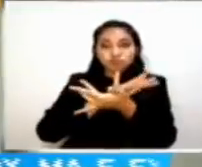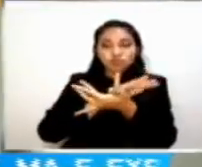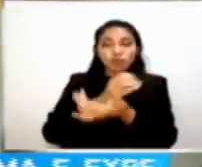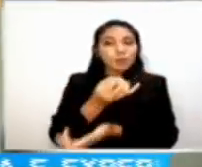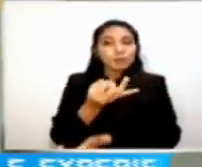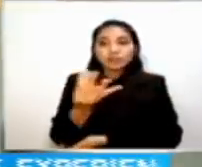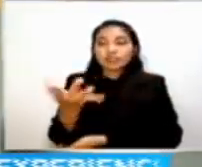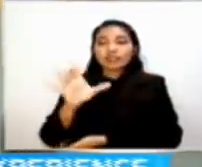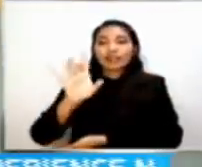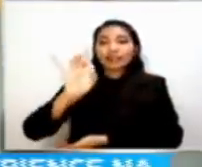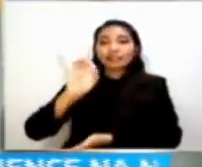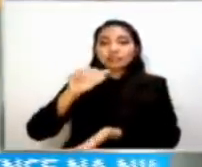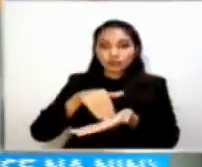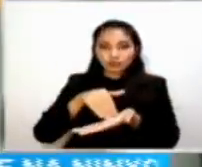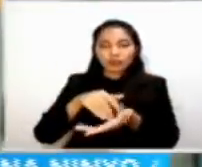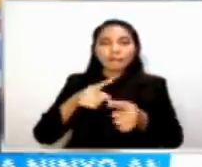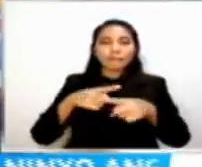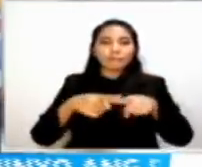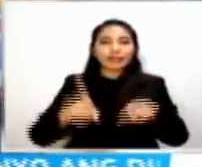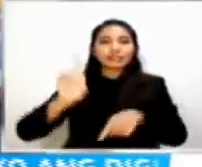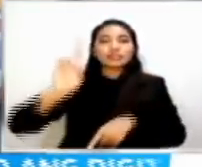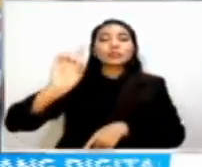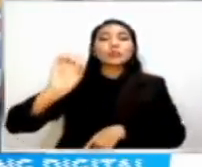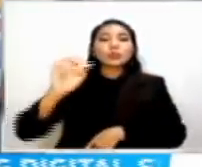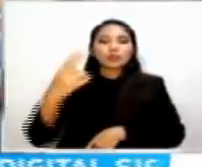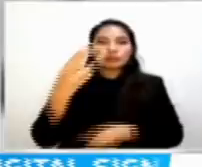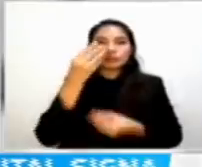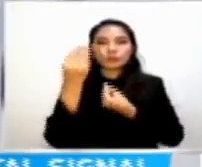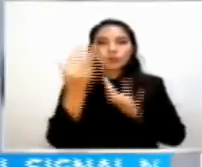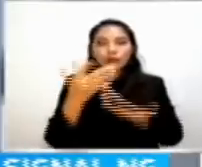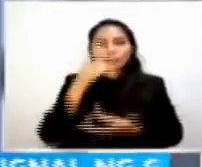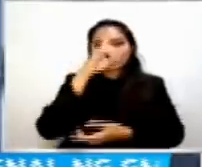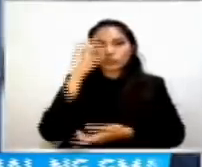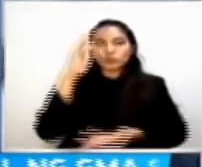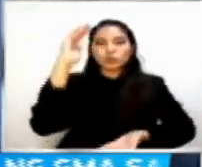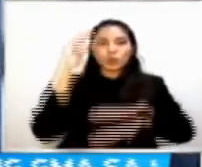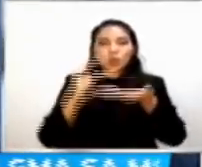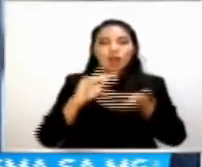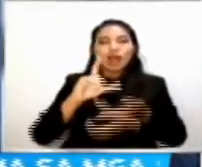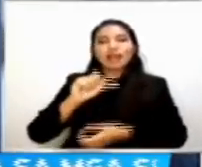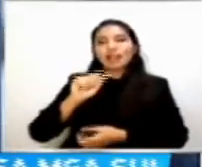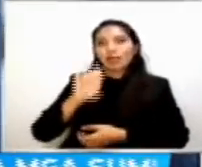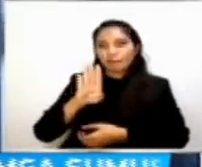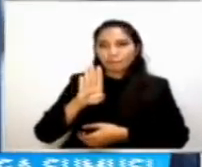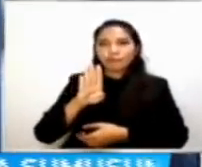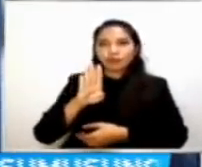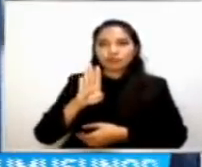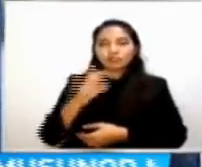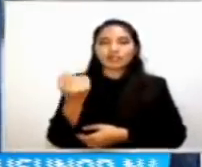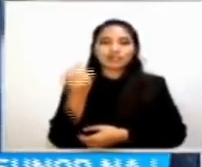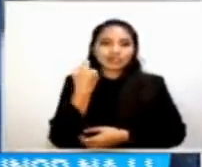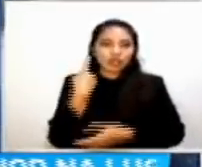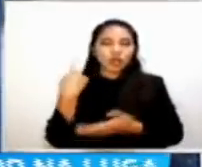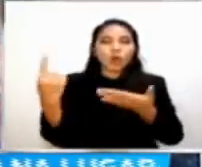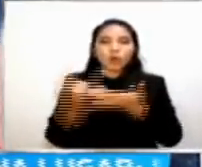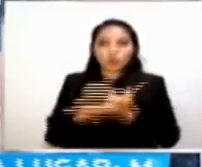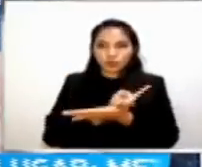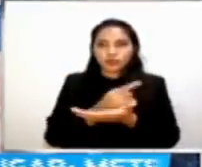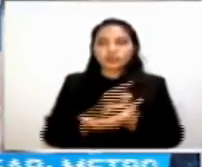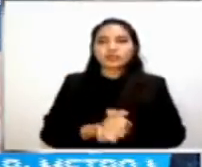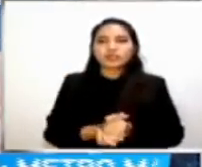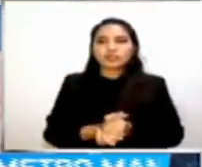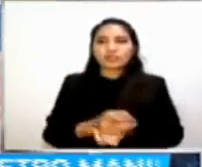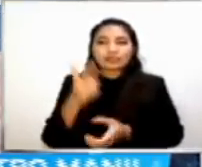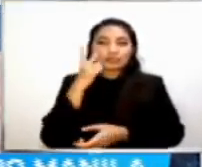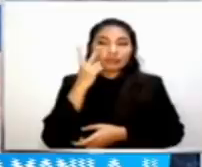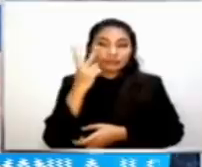ng DOH, dahil yan sa nabawasang lab operation noong Holy Week break. Kung titingnan ng mapa ng active cases sa bansa, tad-tad ng pula ang NCR